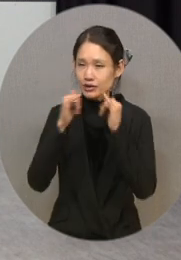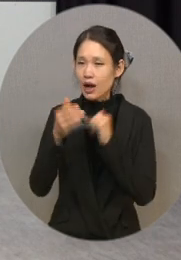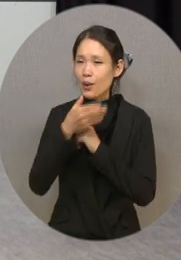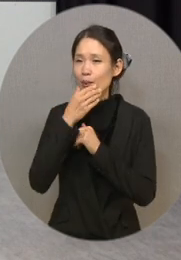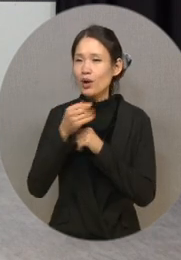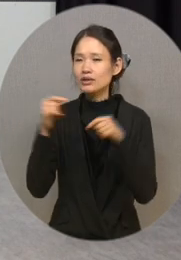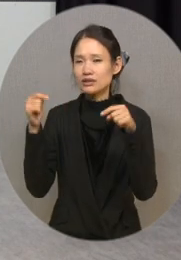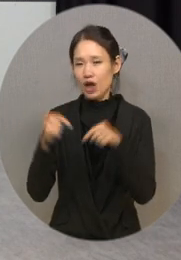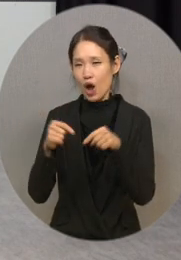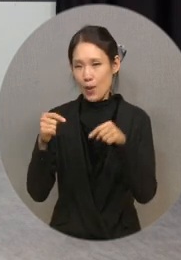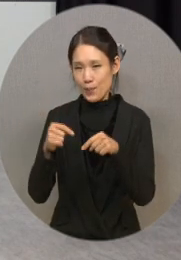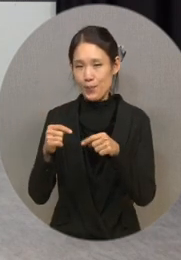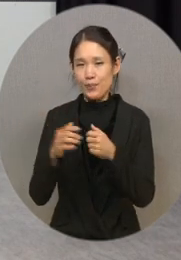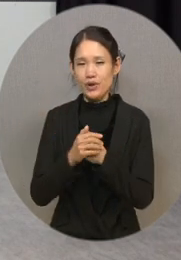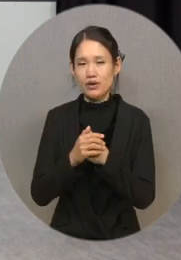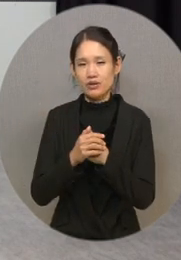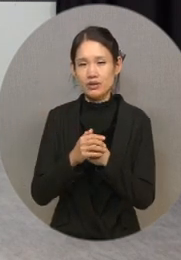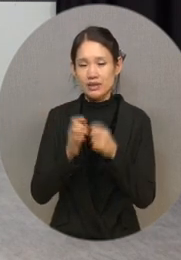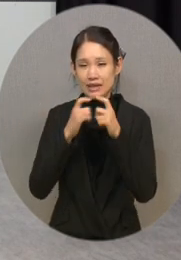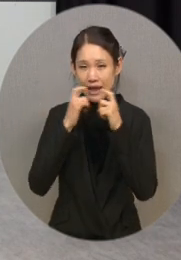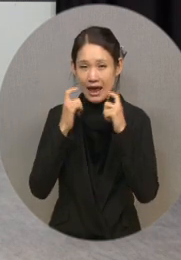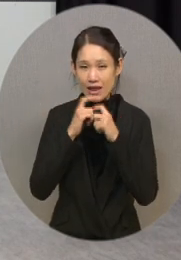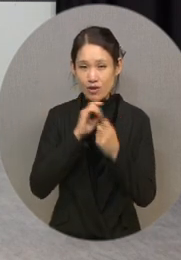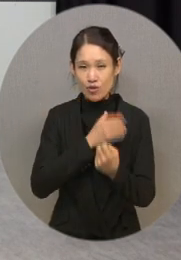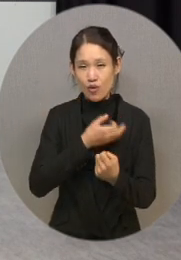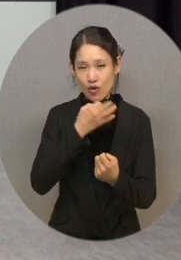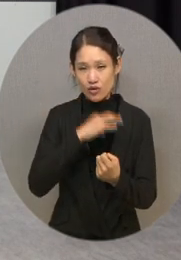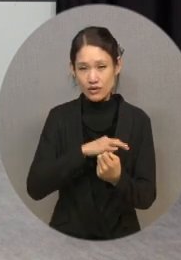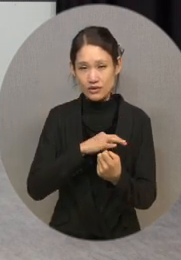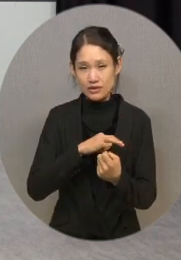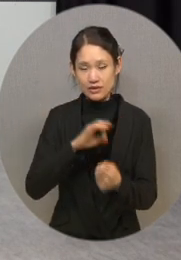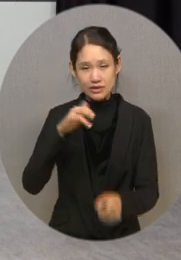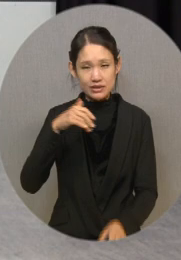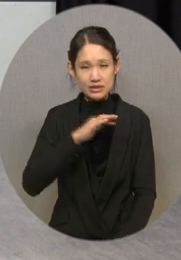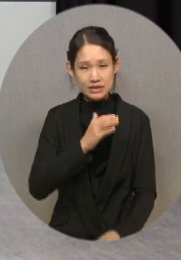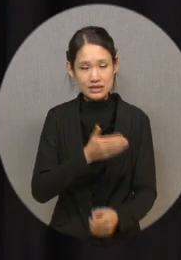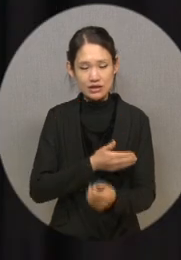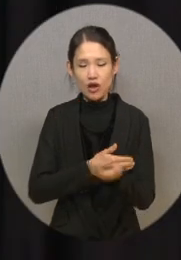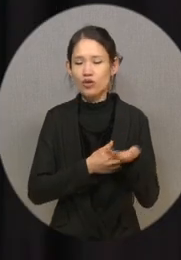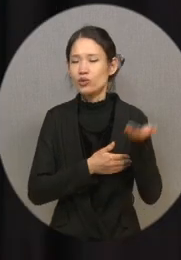한국사회복지사협회는 개인들의 권익과 자질을 높이는 것이고